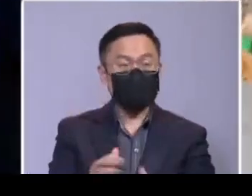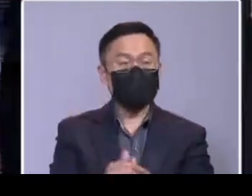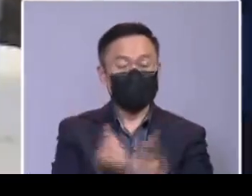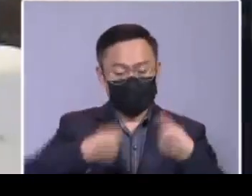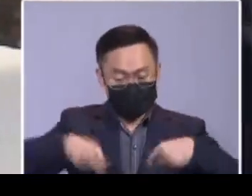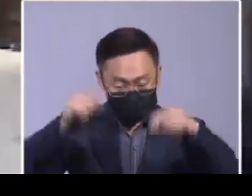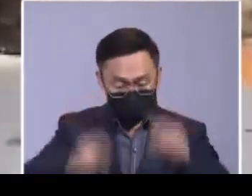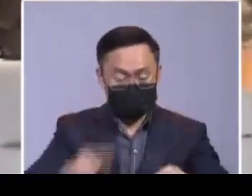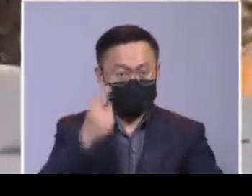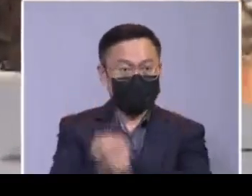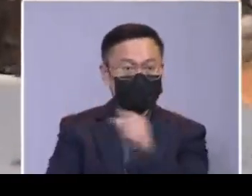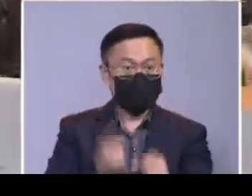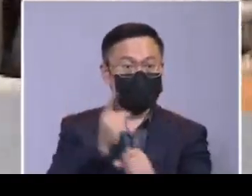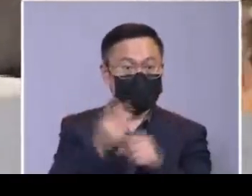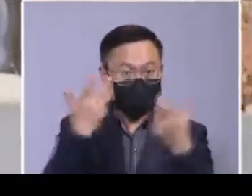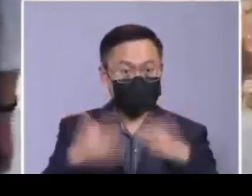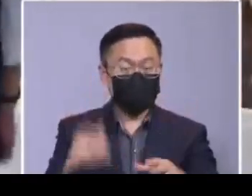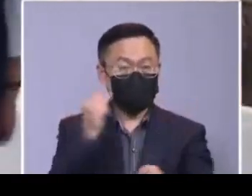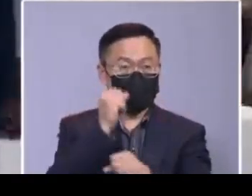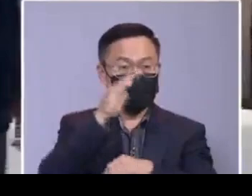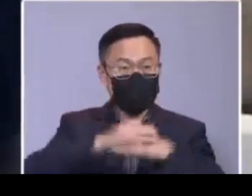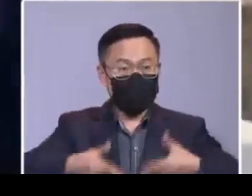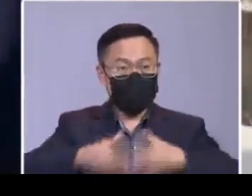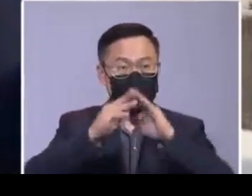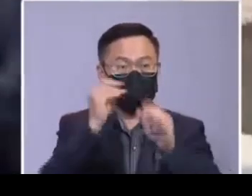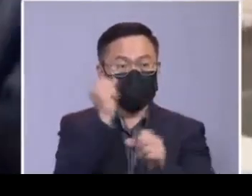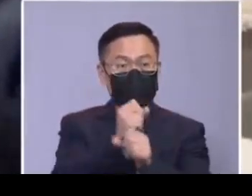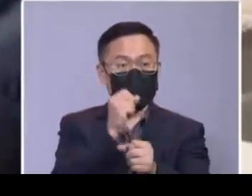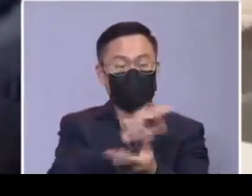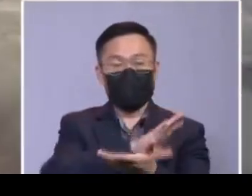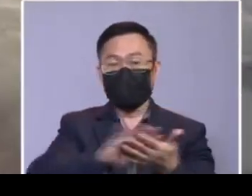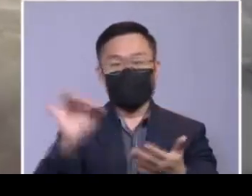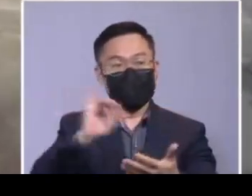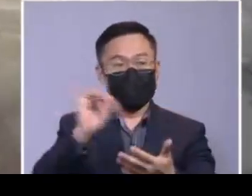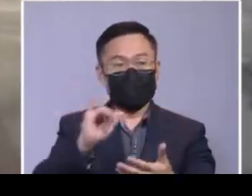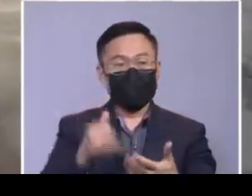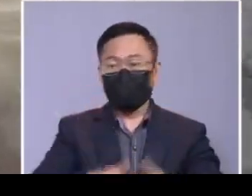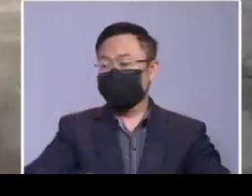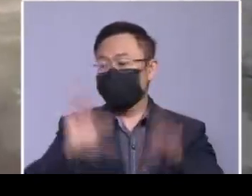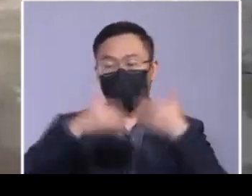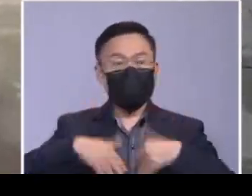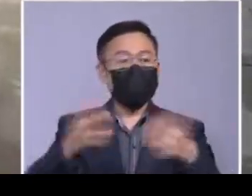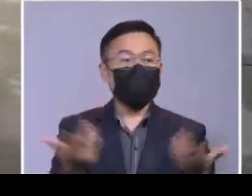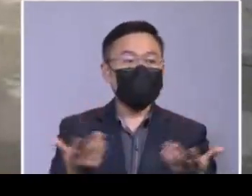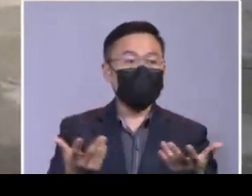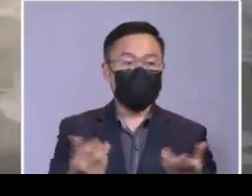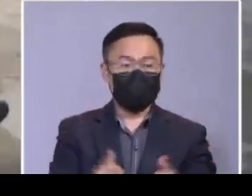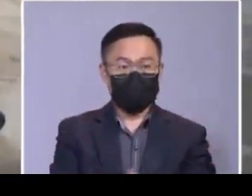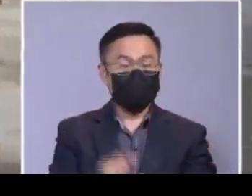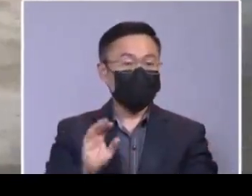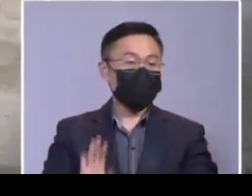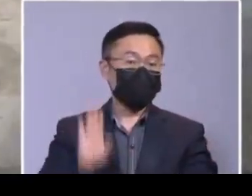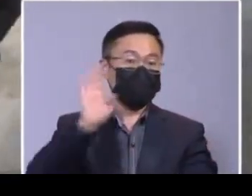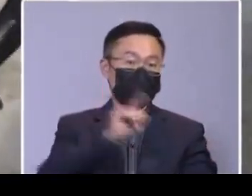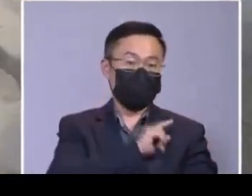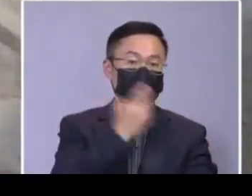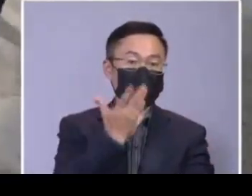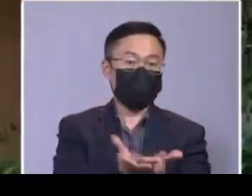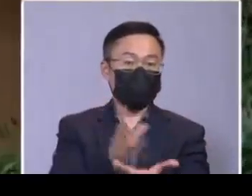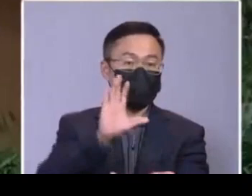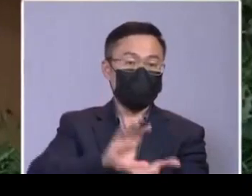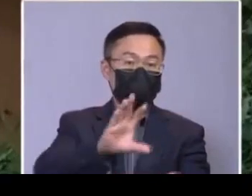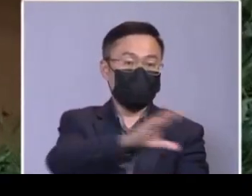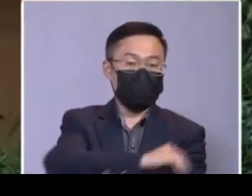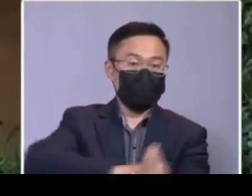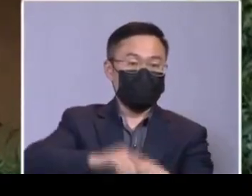นะฮะแล้วก็ยังไม่เสร็จเราก็สภาพเป็นแบบนี้เพราะอ่ามีข้อมูลบอกว่าทางผู้รับจ้างเนี่ยขาดสภาพคล่อง